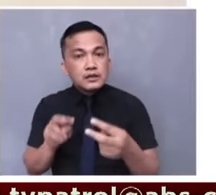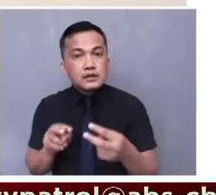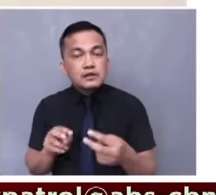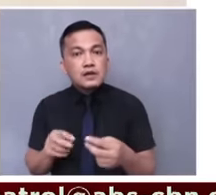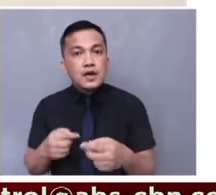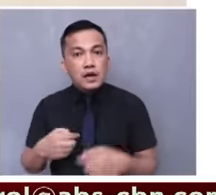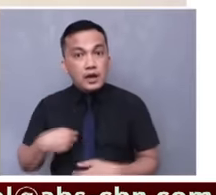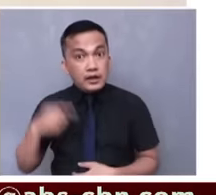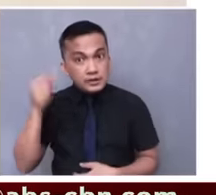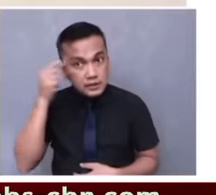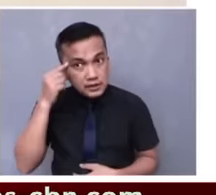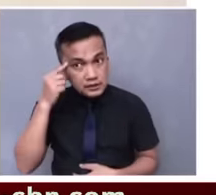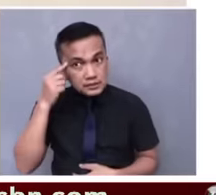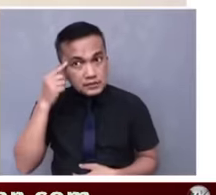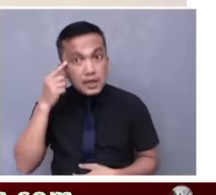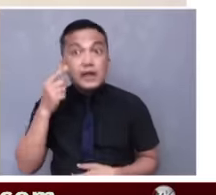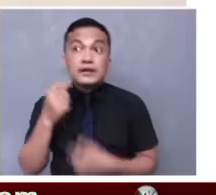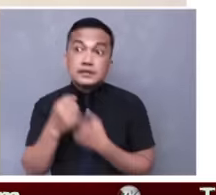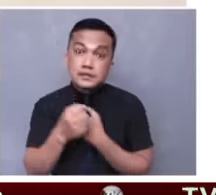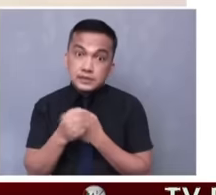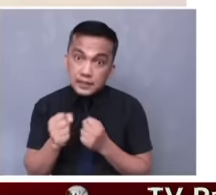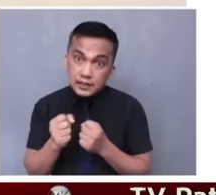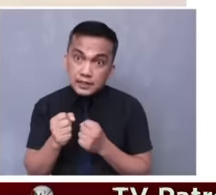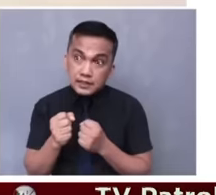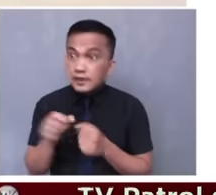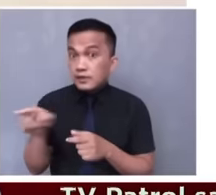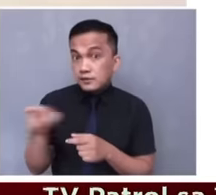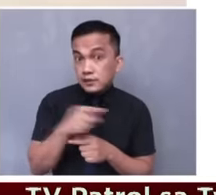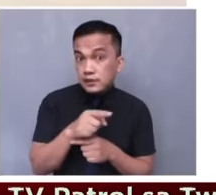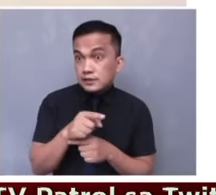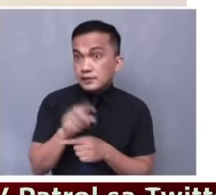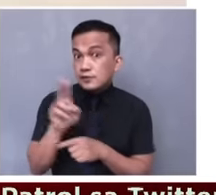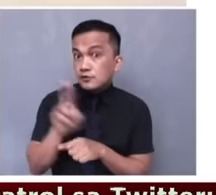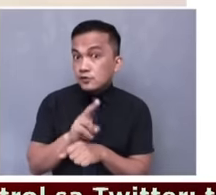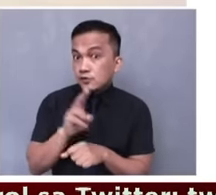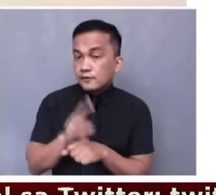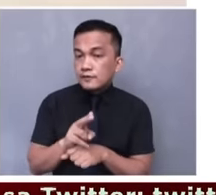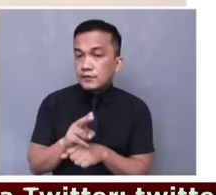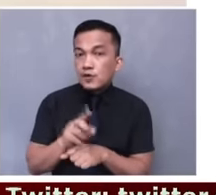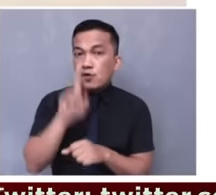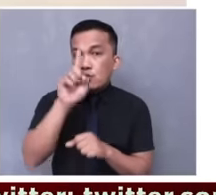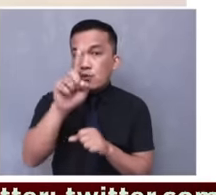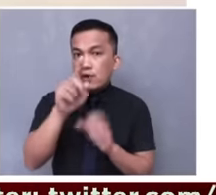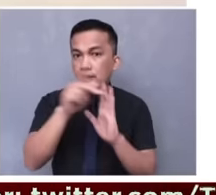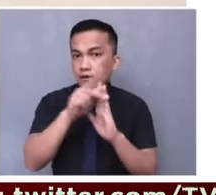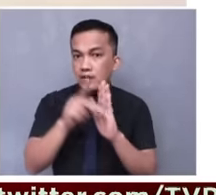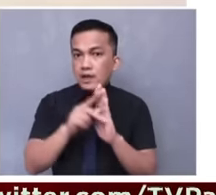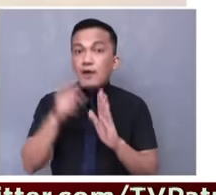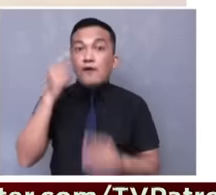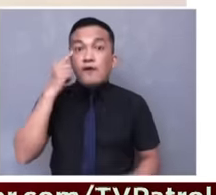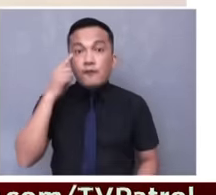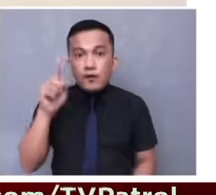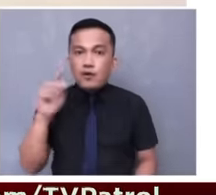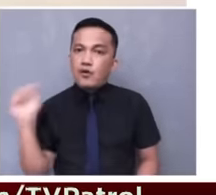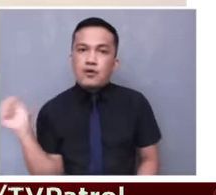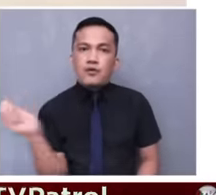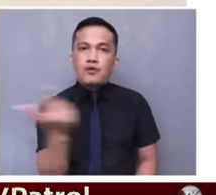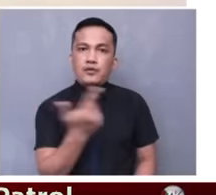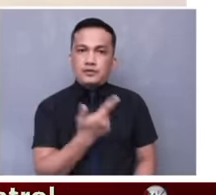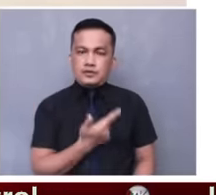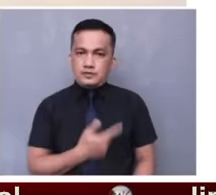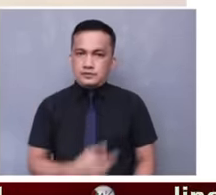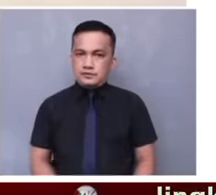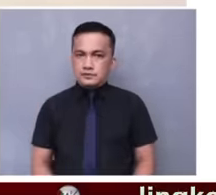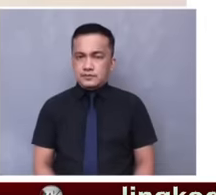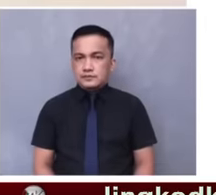is safer if we apply one policy for all. There is